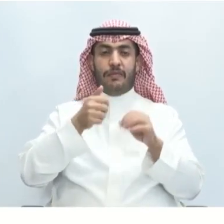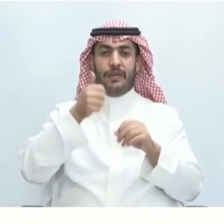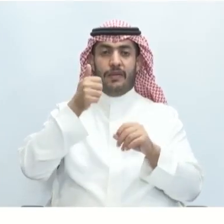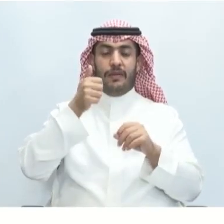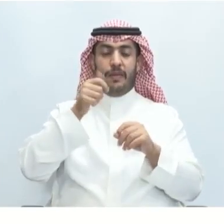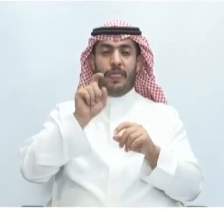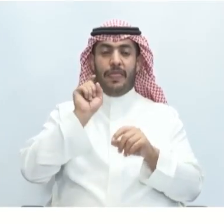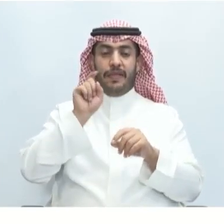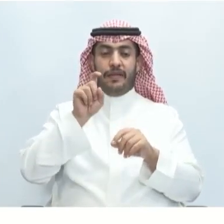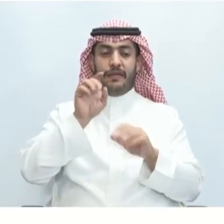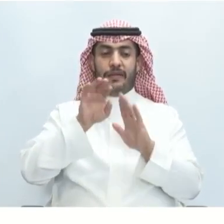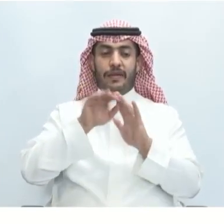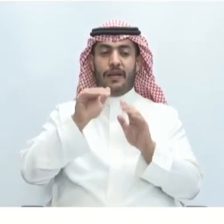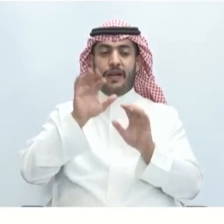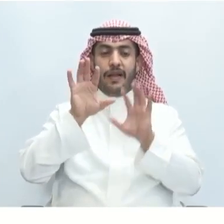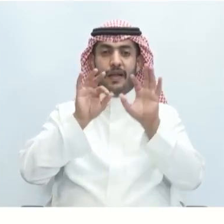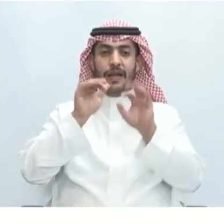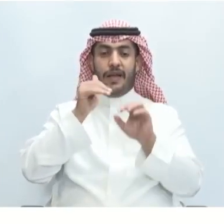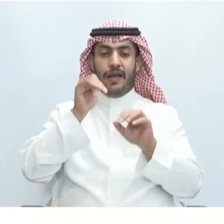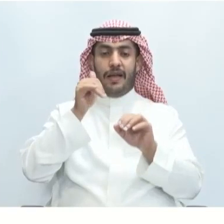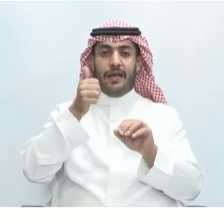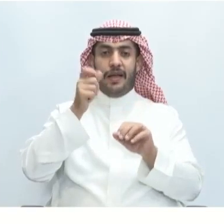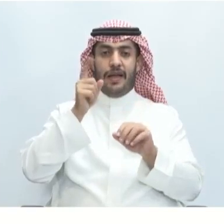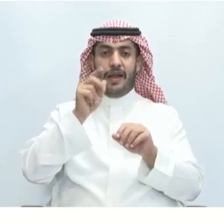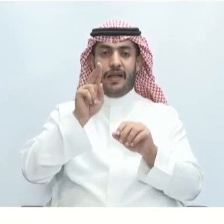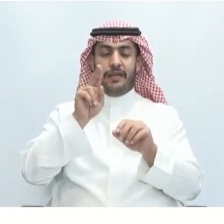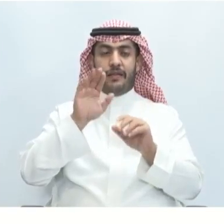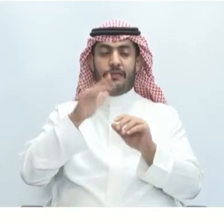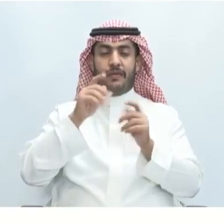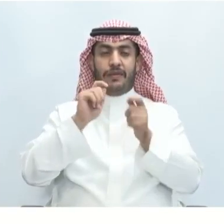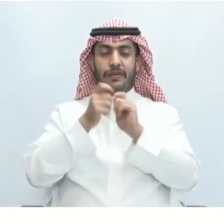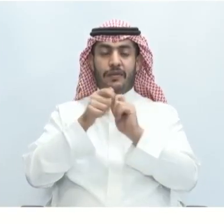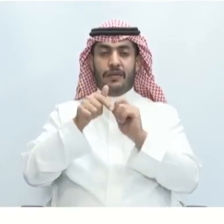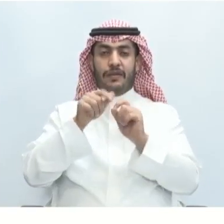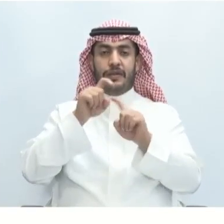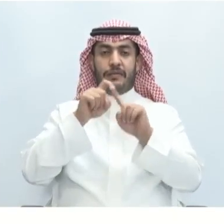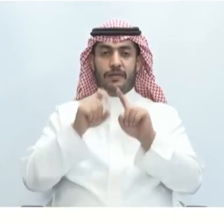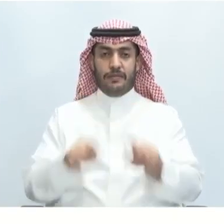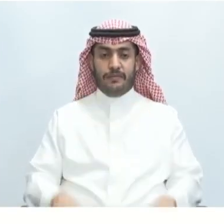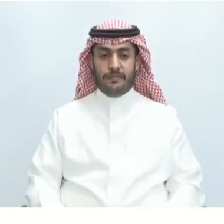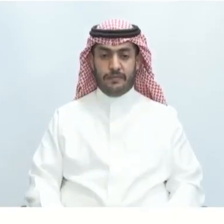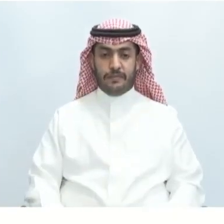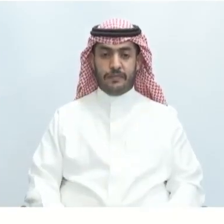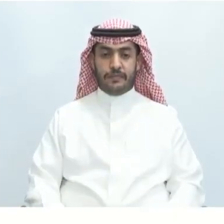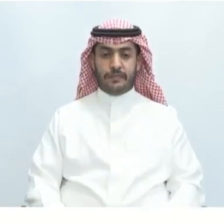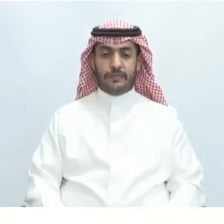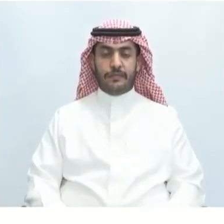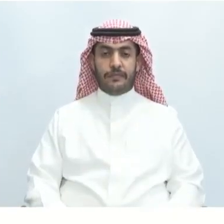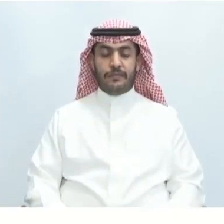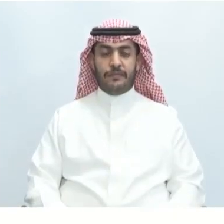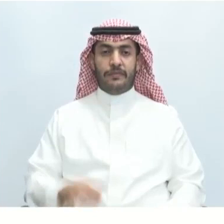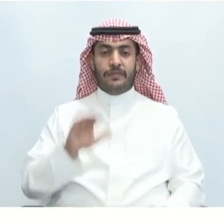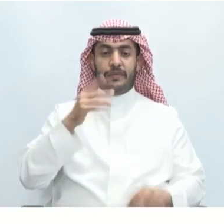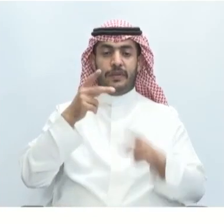زر الخيارات ومن ثم بالتاكيد نقوم بتعديل هذه النسبه بعد ذلك